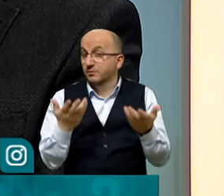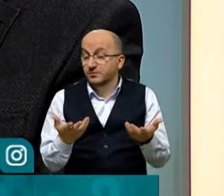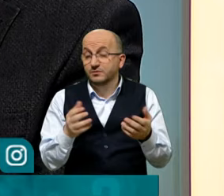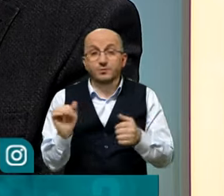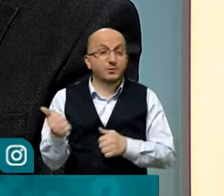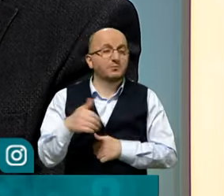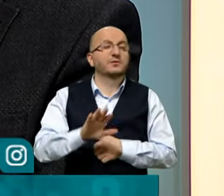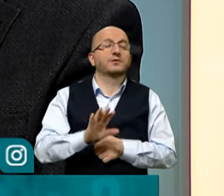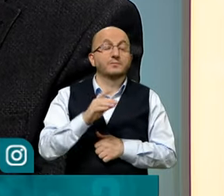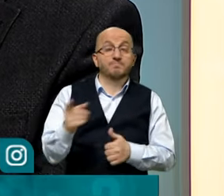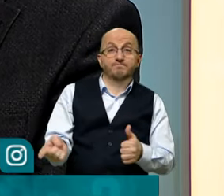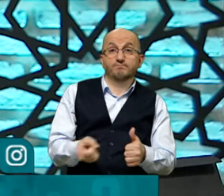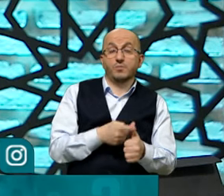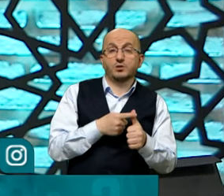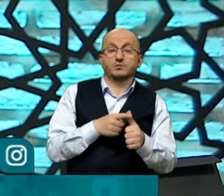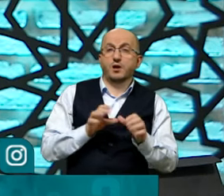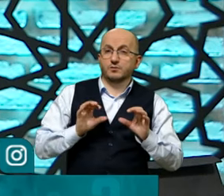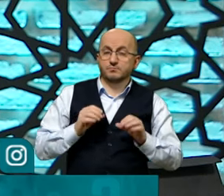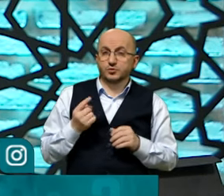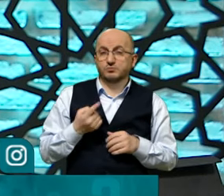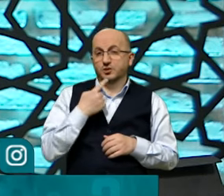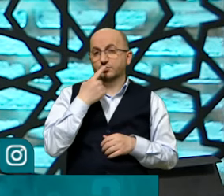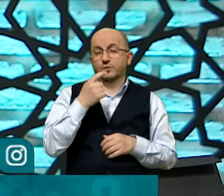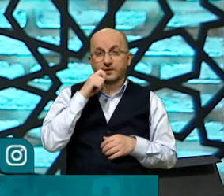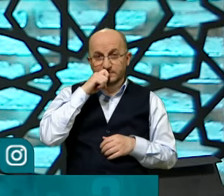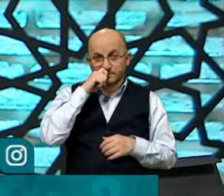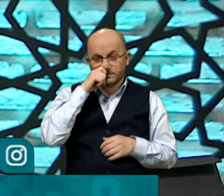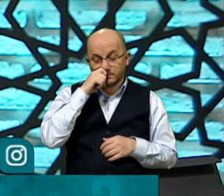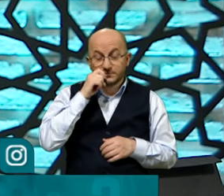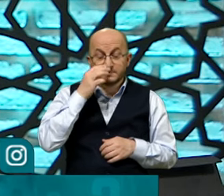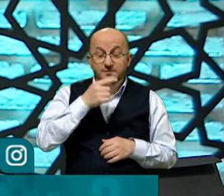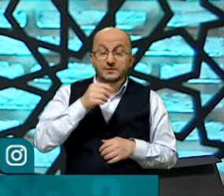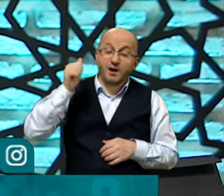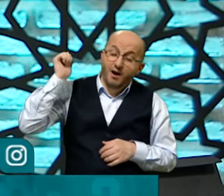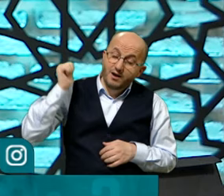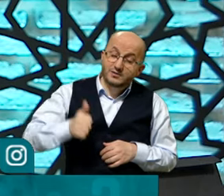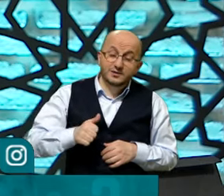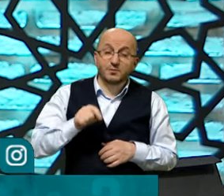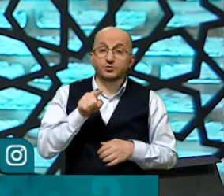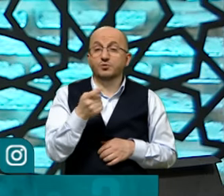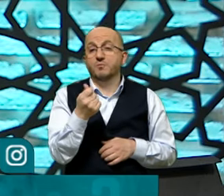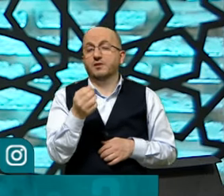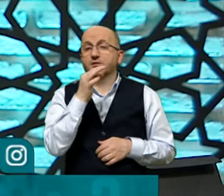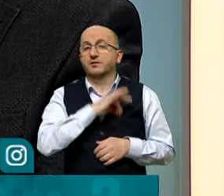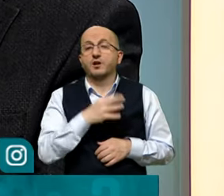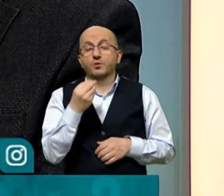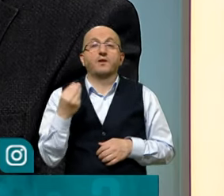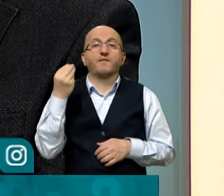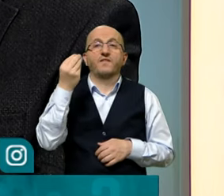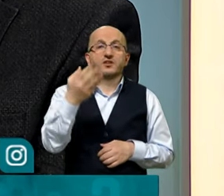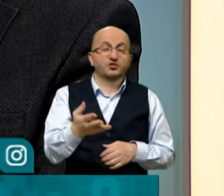önemli değil ama baştan şayet şöyle bir şey söylerse Biz her zaman size şu parayı kar olarak